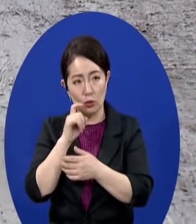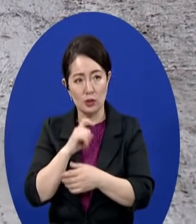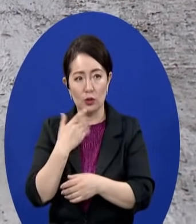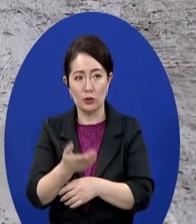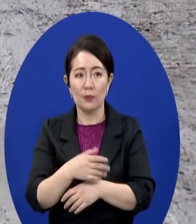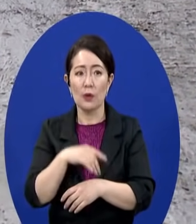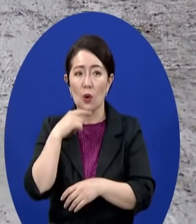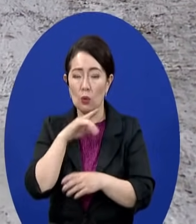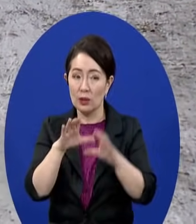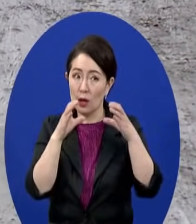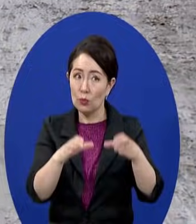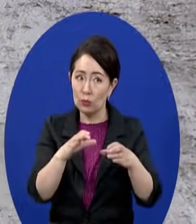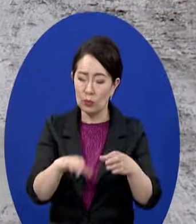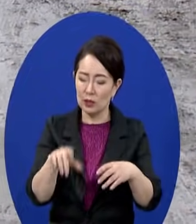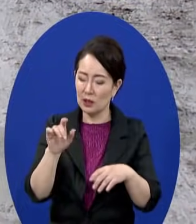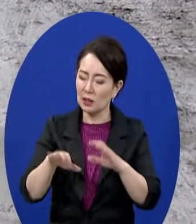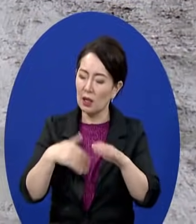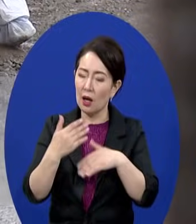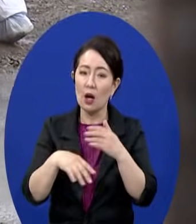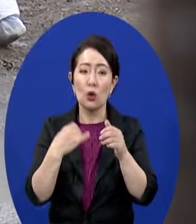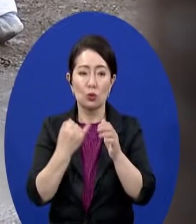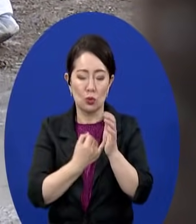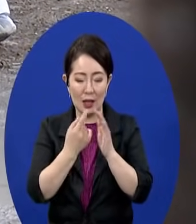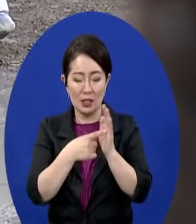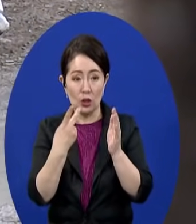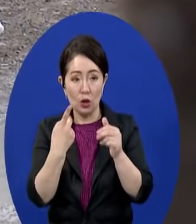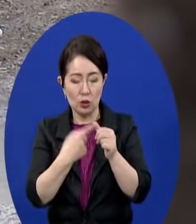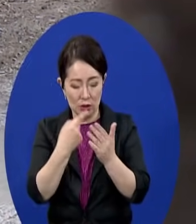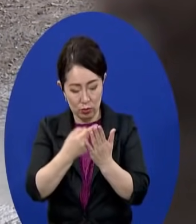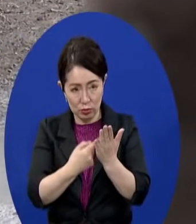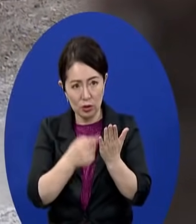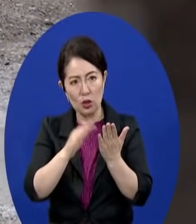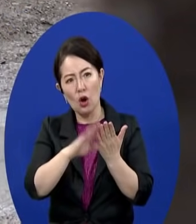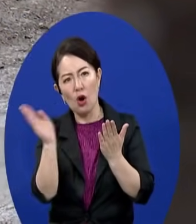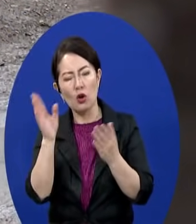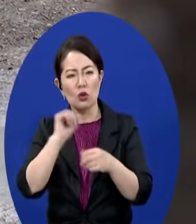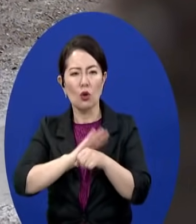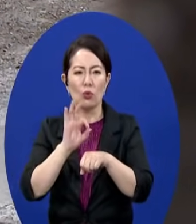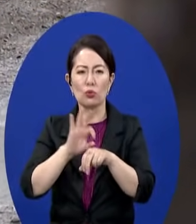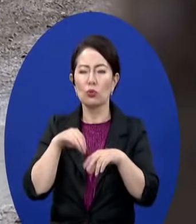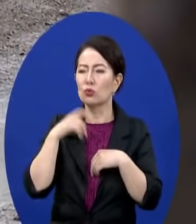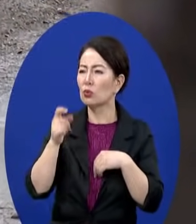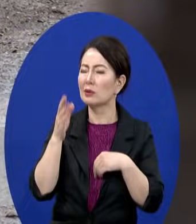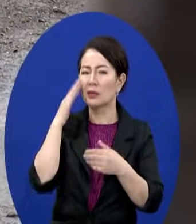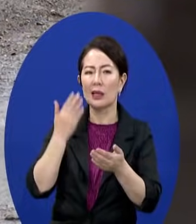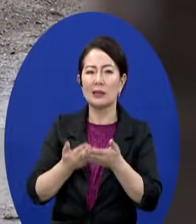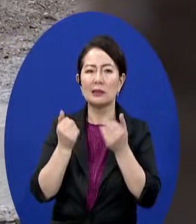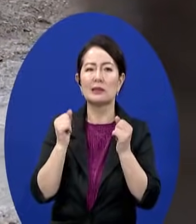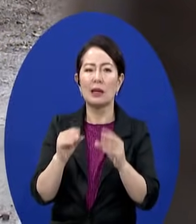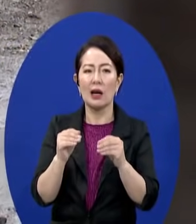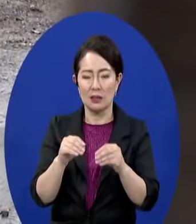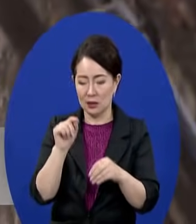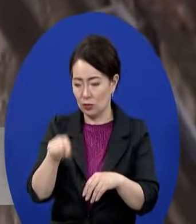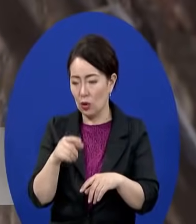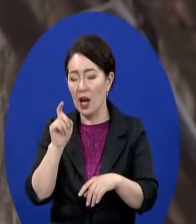сонгуулийн ерхэн ороо 6-р сарын 20 хүртэл бүртгэсэн үүнээс хойш ковидоор өвжилсэн иргэд хэрхэн санал өгөх вэ? Үүнийг Хинтэй аймагтх манай орон